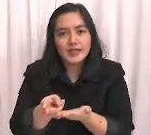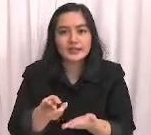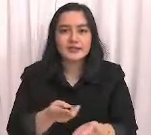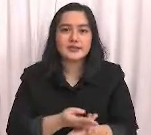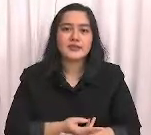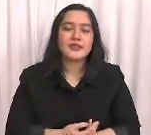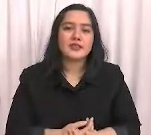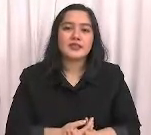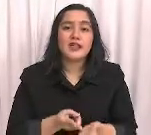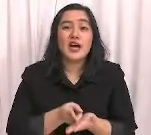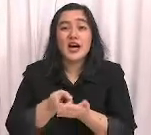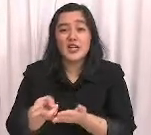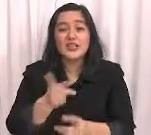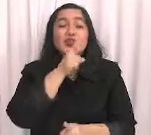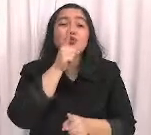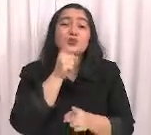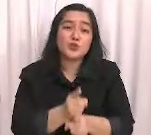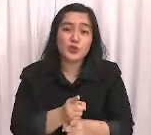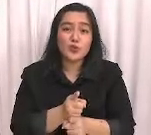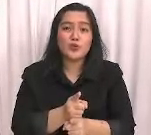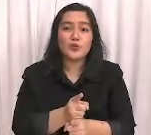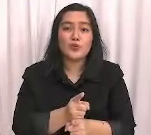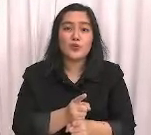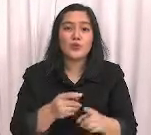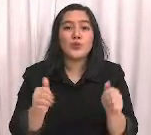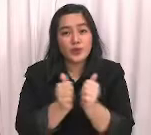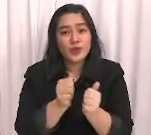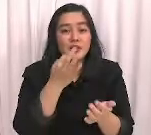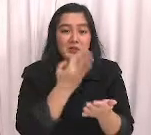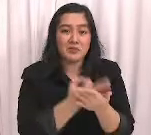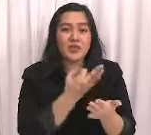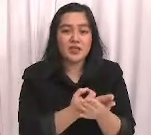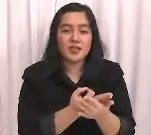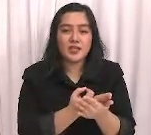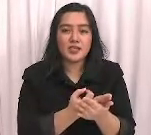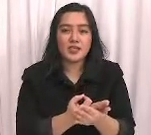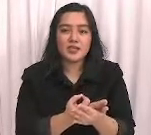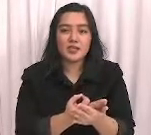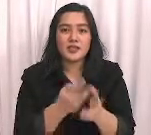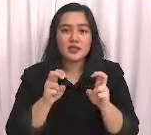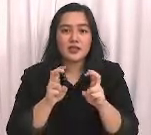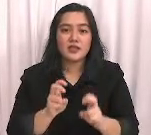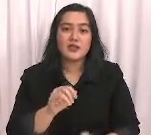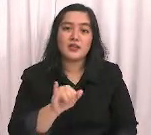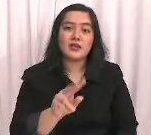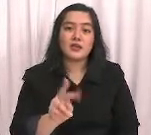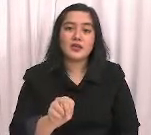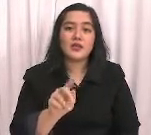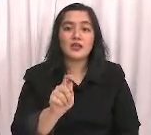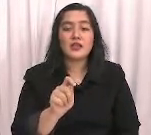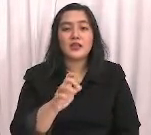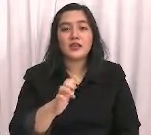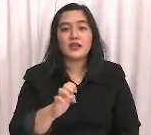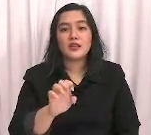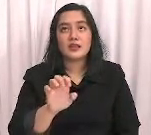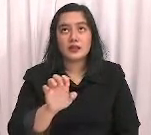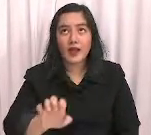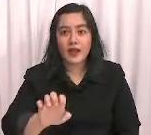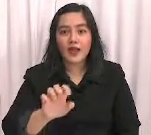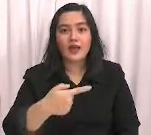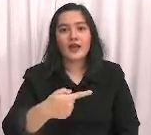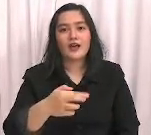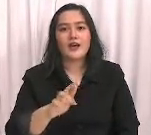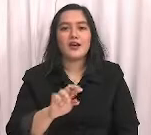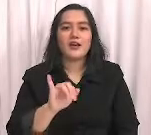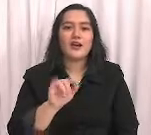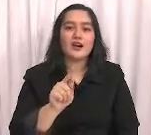Integridad yun eh. Yeah, yes, sir. Integridad. Tama. Opo. Yes. Ang integridad, wala nang question yan eh. Ibig kong sabihin, tatanungin ka